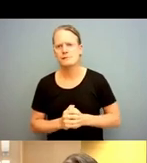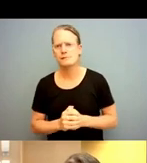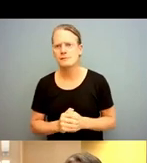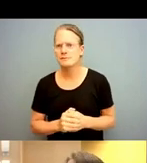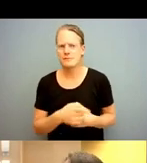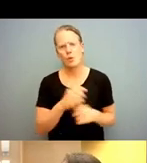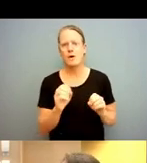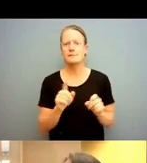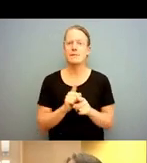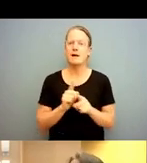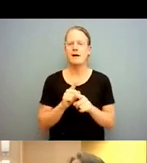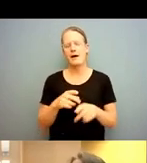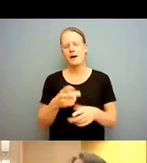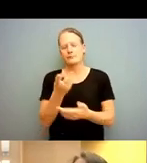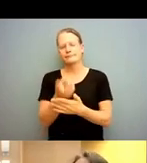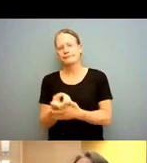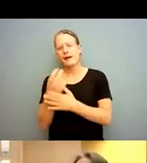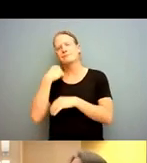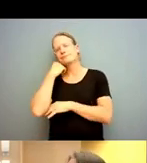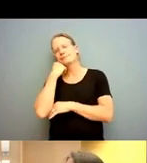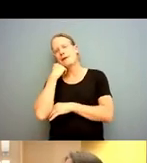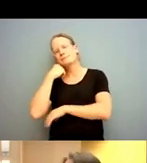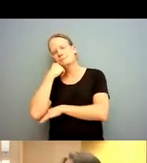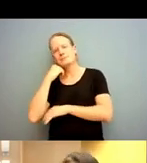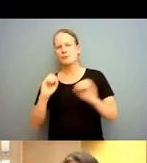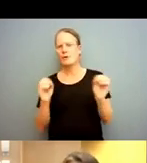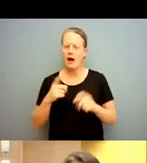vel kättähte munnan läihki.